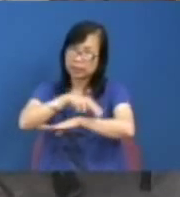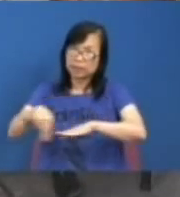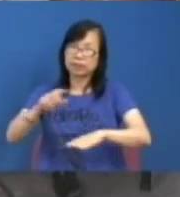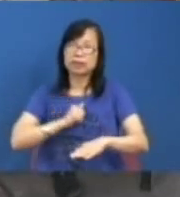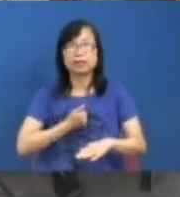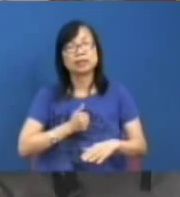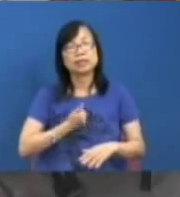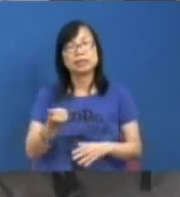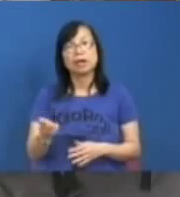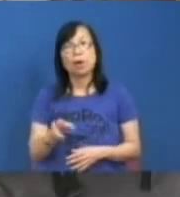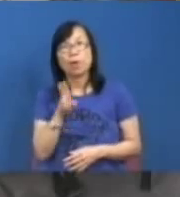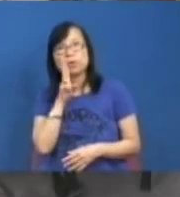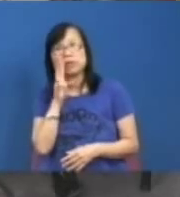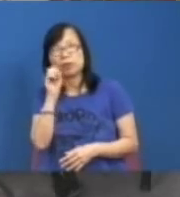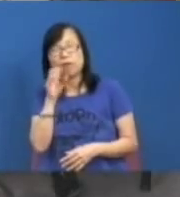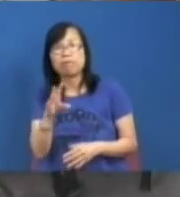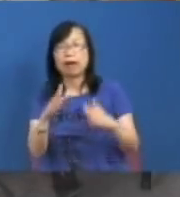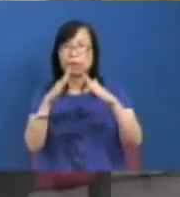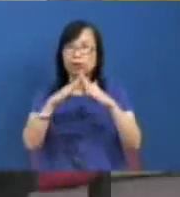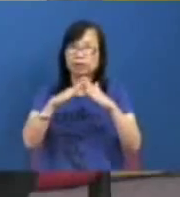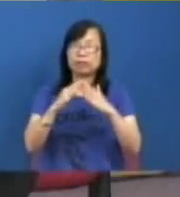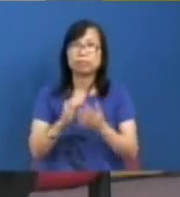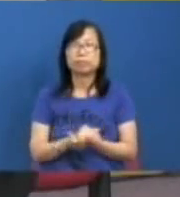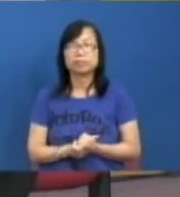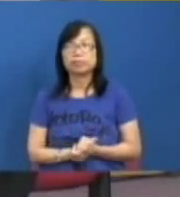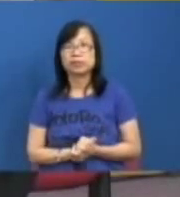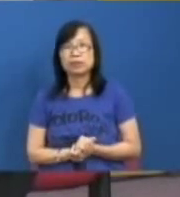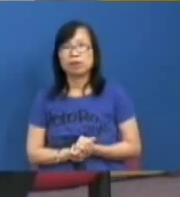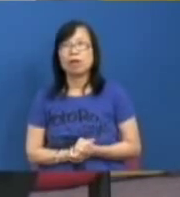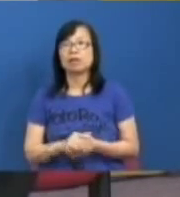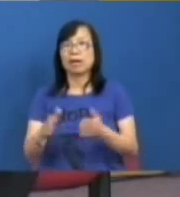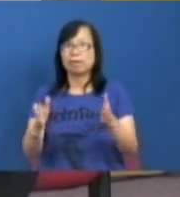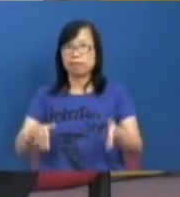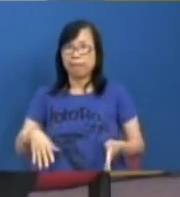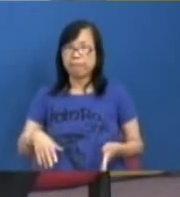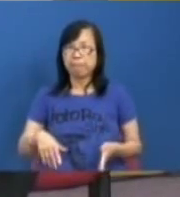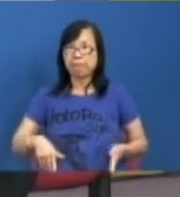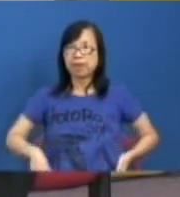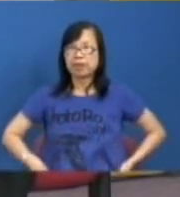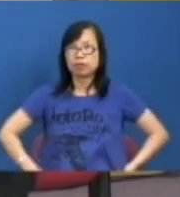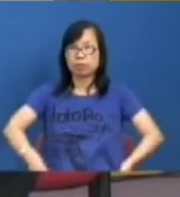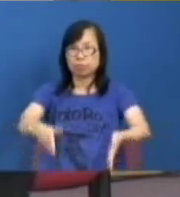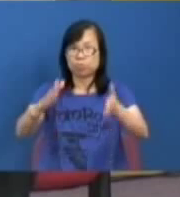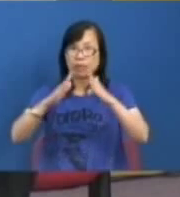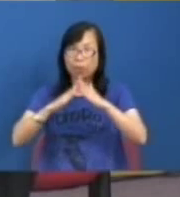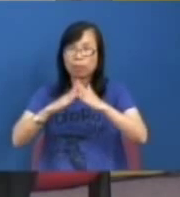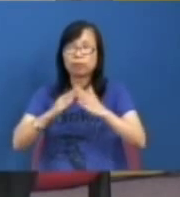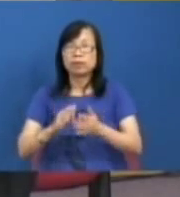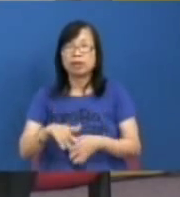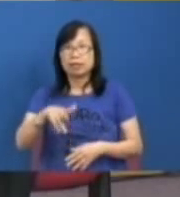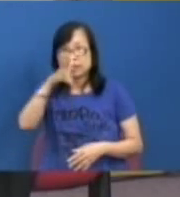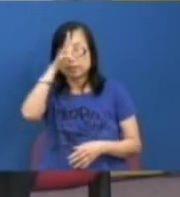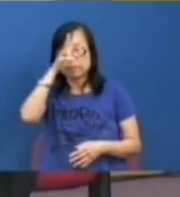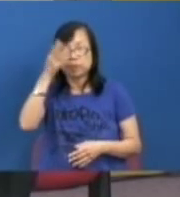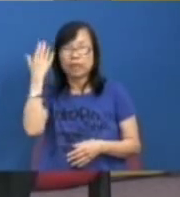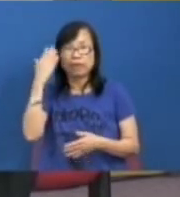講翻如果好似講啲屋仔或者甚華頭先啊講緊村屋咁為例啊，咁早幾年咧，政府就開